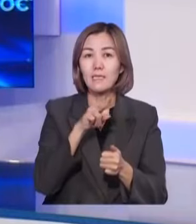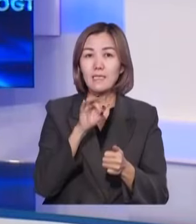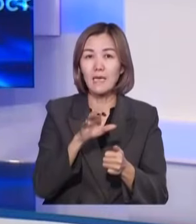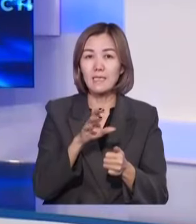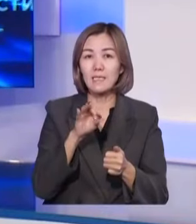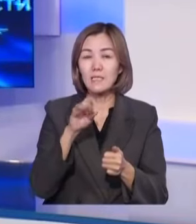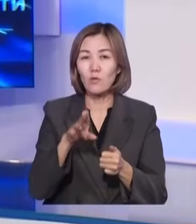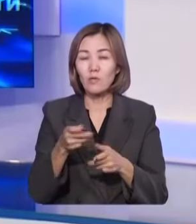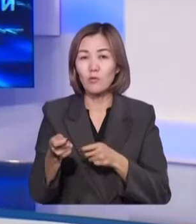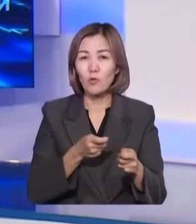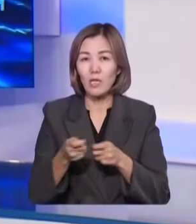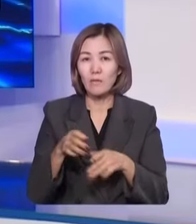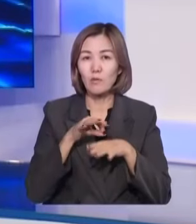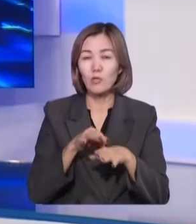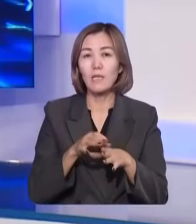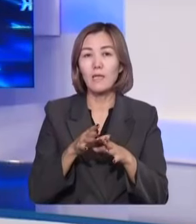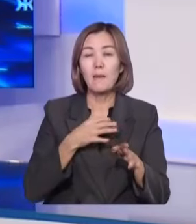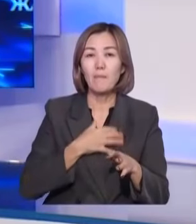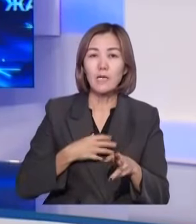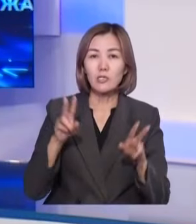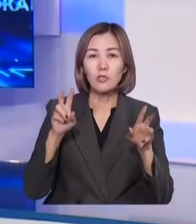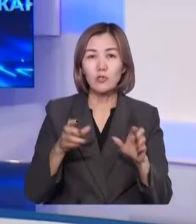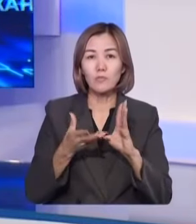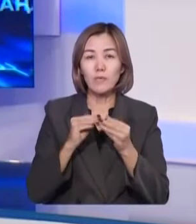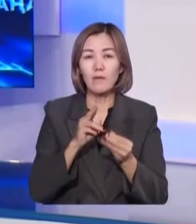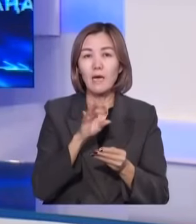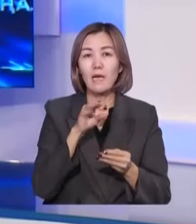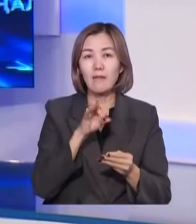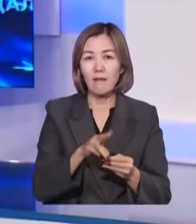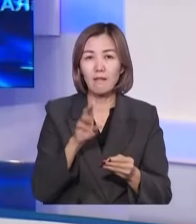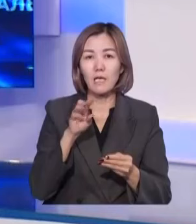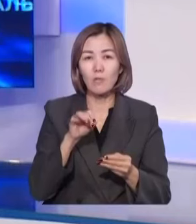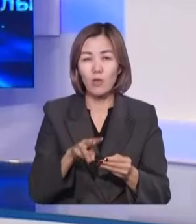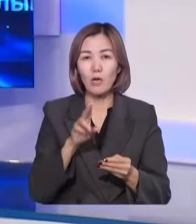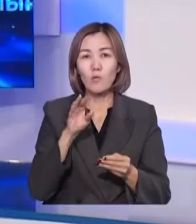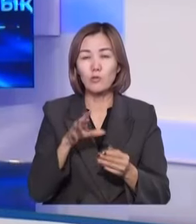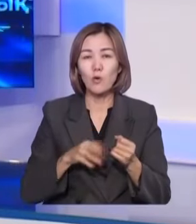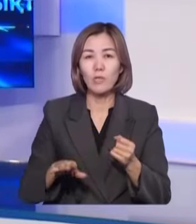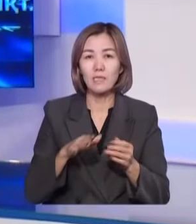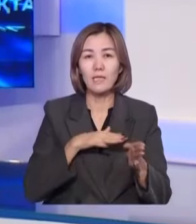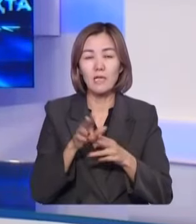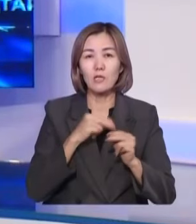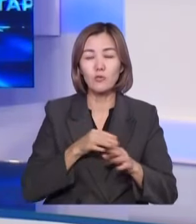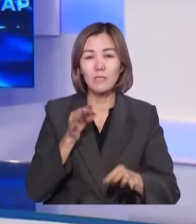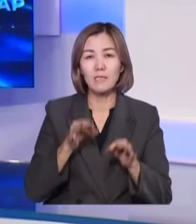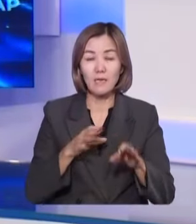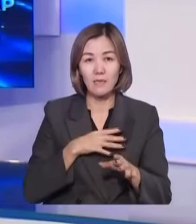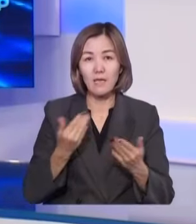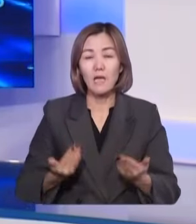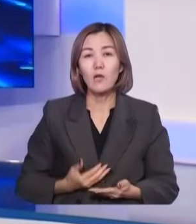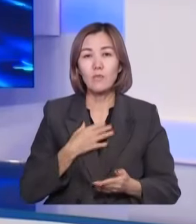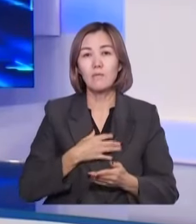Диас Естәулетовтің төрағалығымен өткен жиында маңызды тұжырымдама аясында Қаратал, Кербұлақ, Көксу аудандарында атқарылған жұмыстар